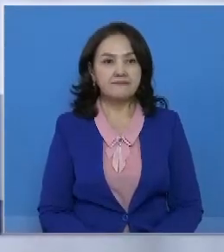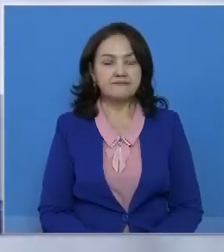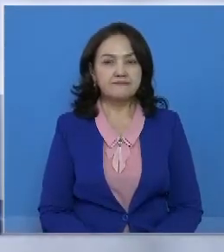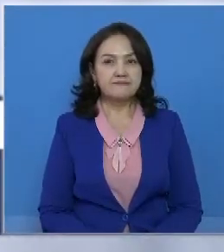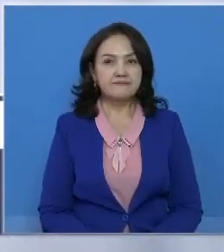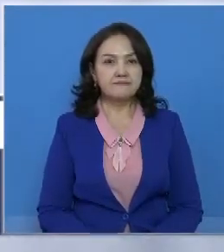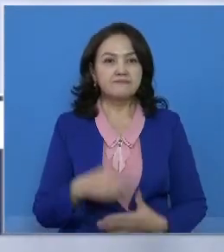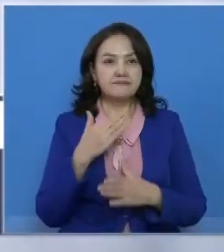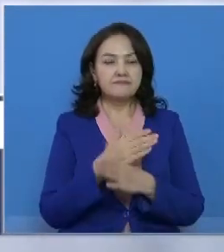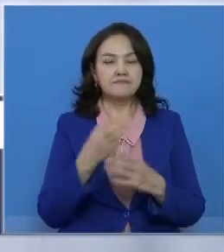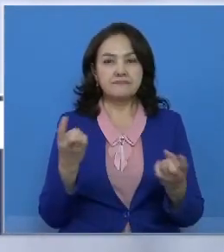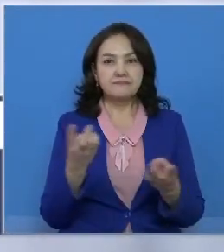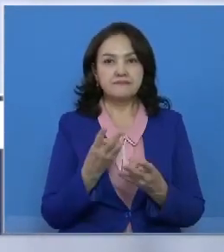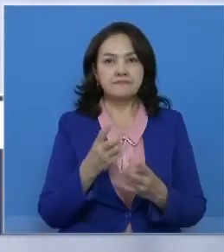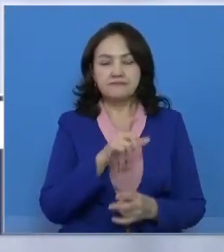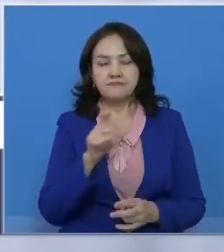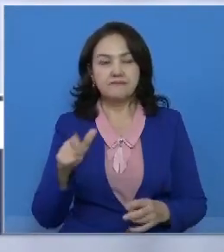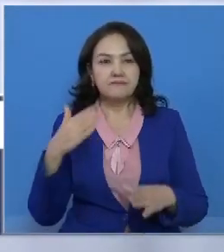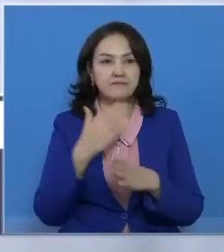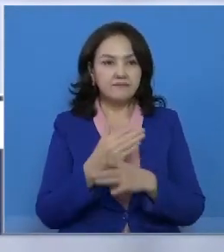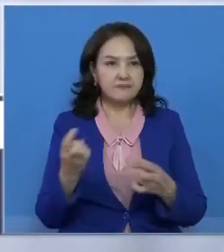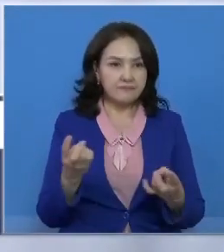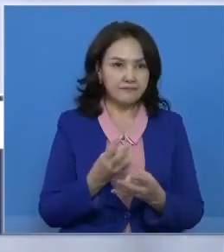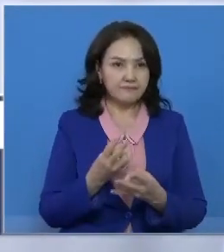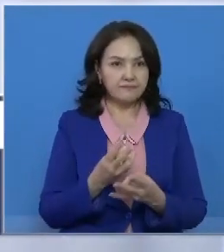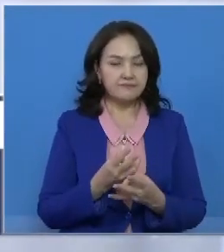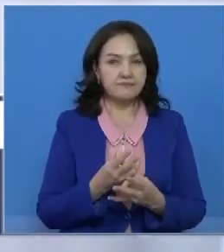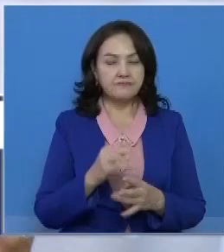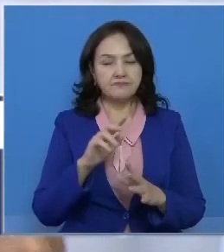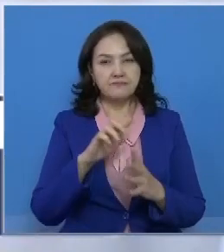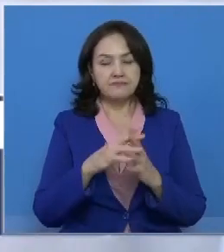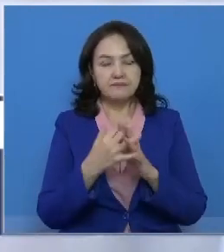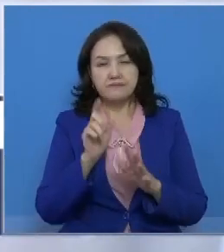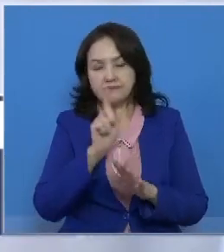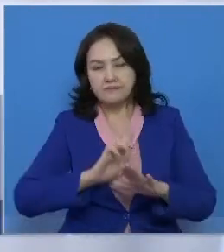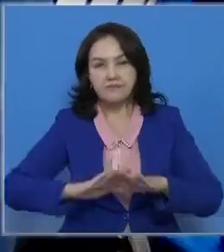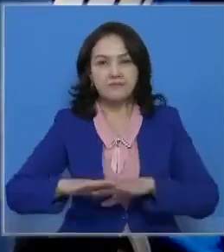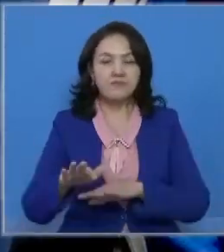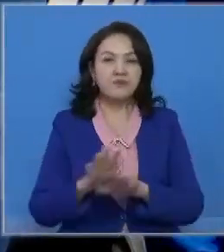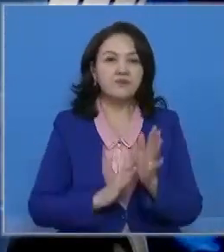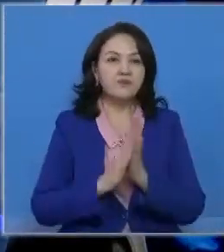Көмектесу керек ауылға. Елге көмектесу керек. Елдің өскені бұл жігіттердің өскені.